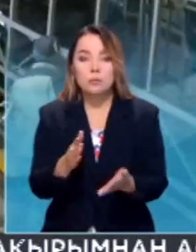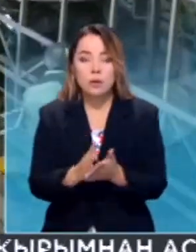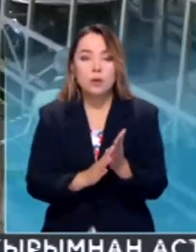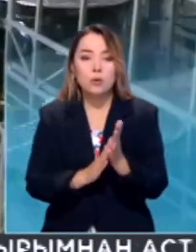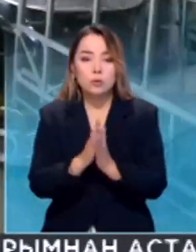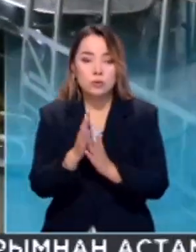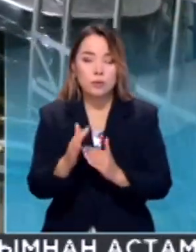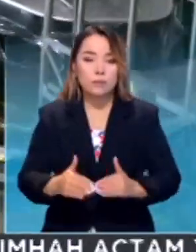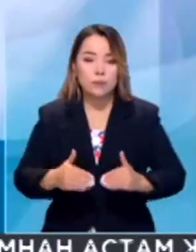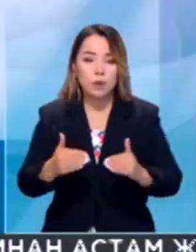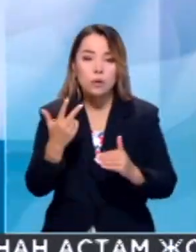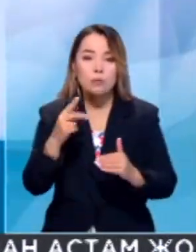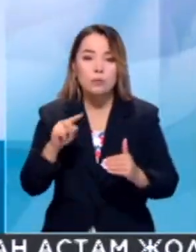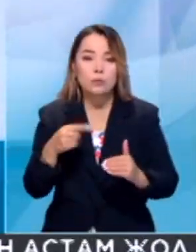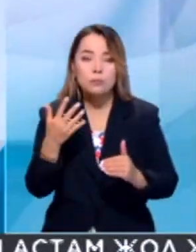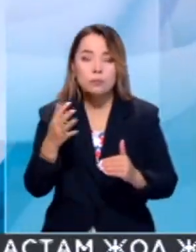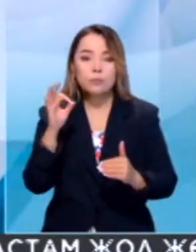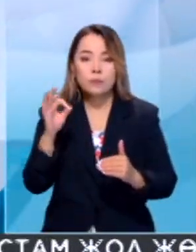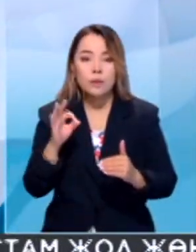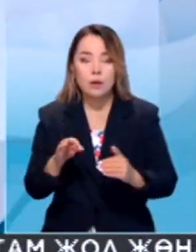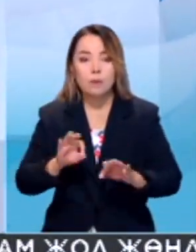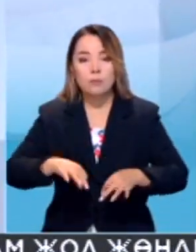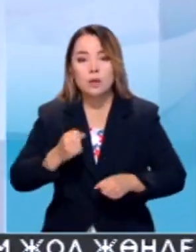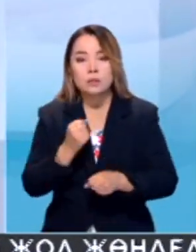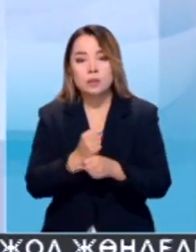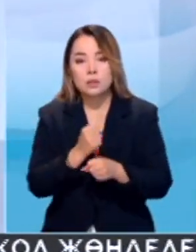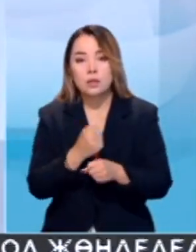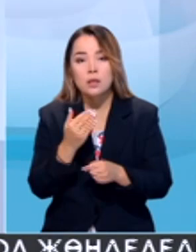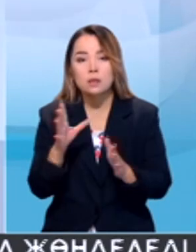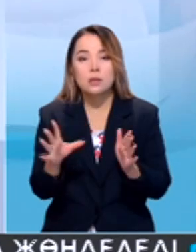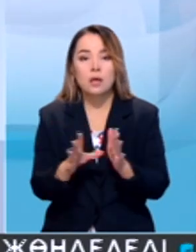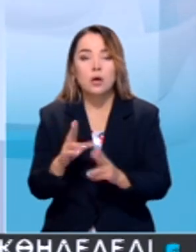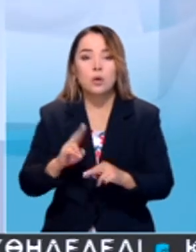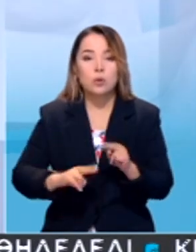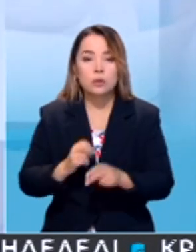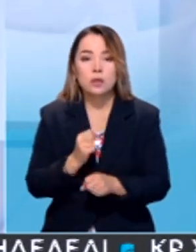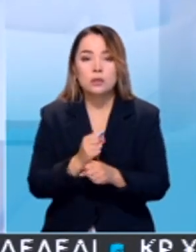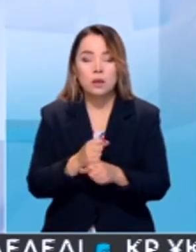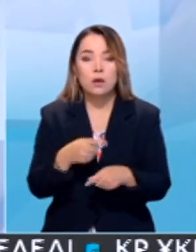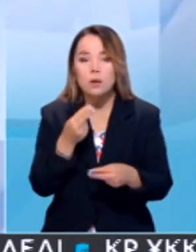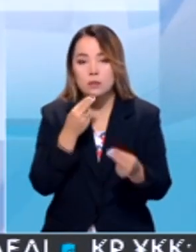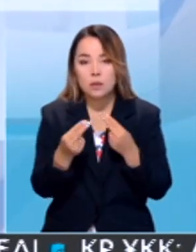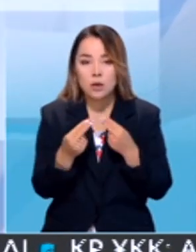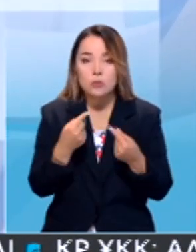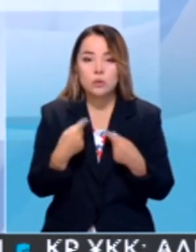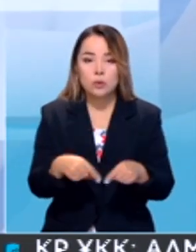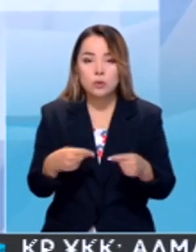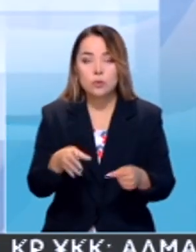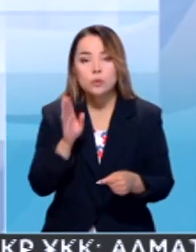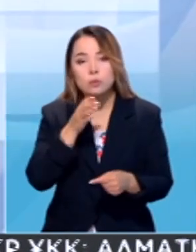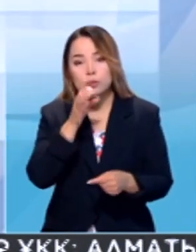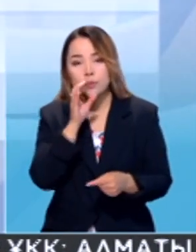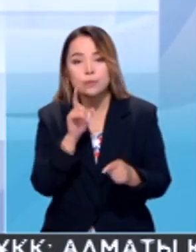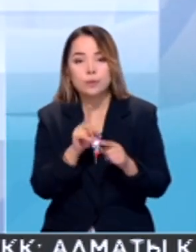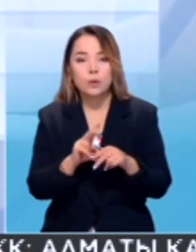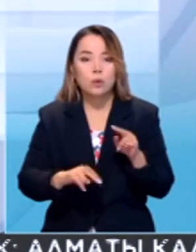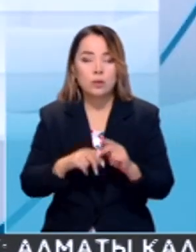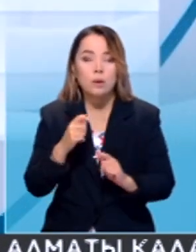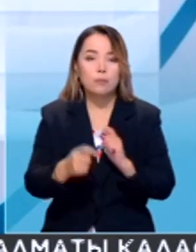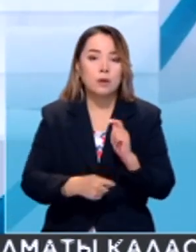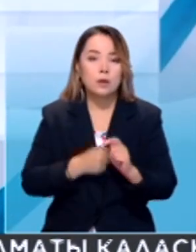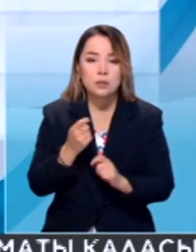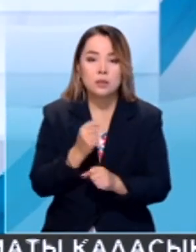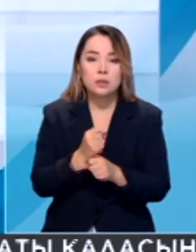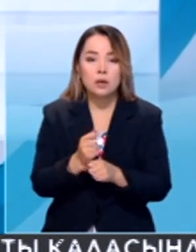Өсім 3,5%. Әсіресе машина жасау мен электр құрылғыларын, азық-түлік пен түрлі сосын және құрылыс материалдарын